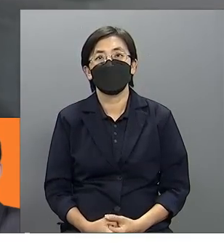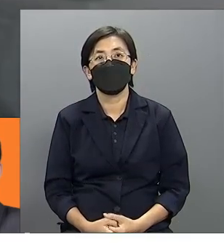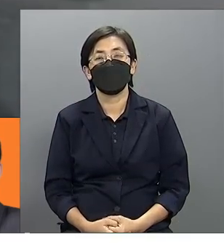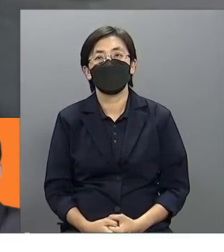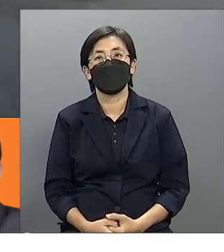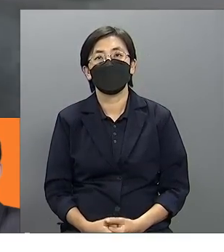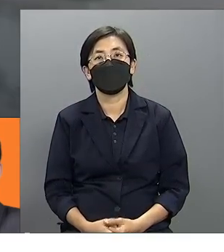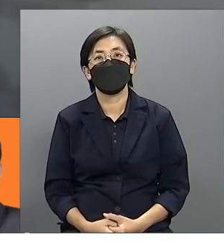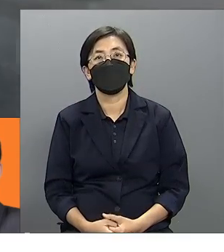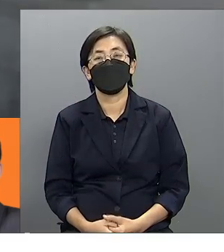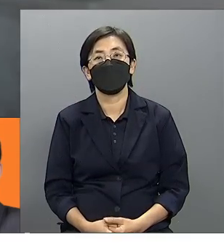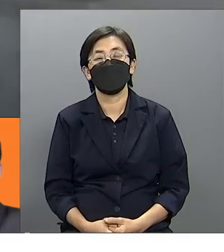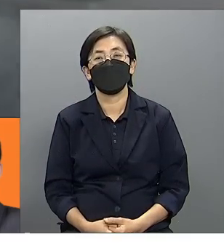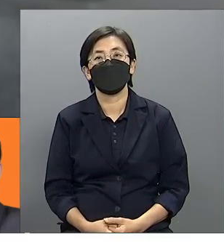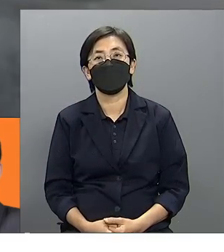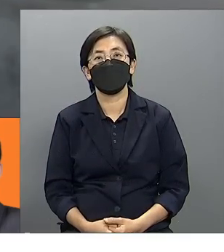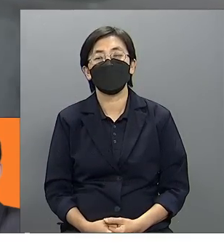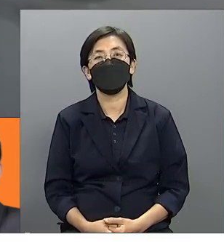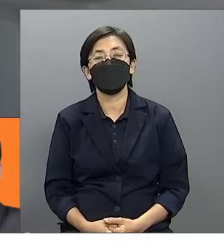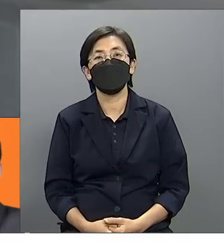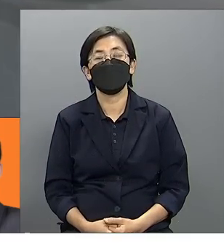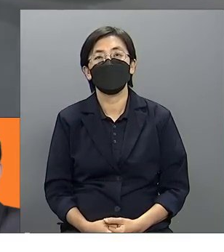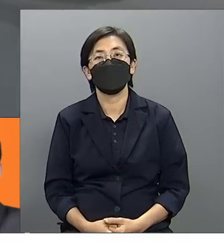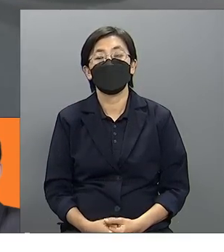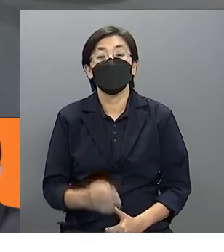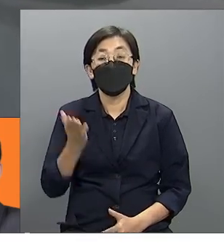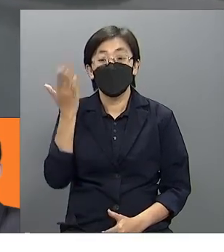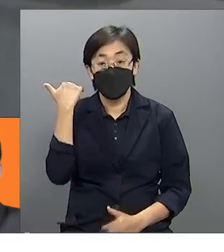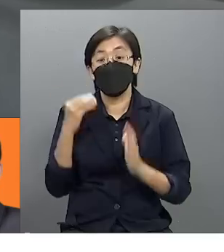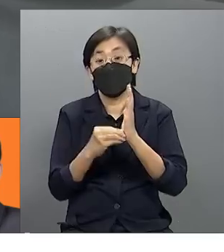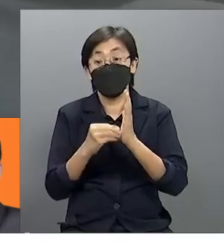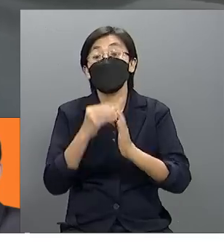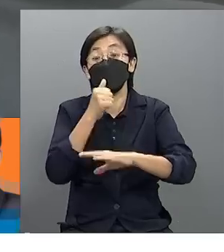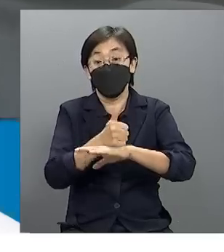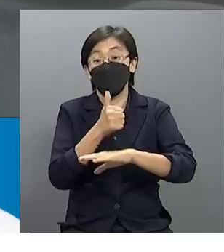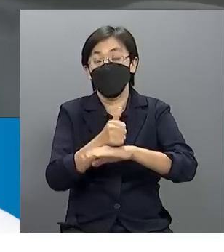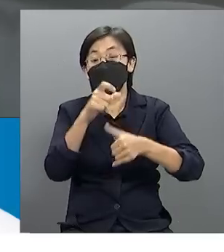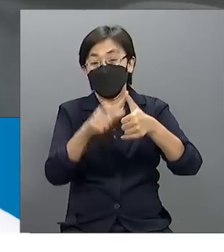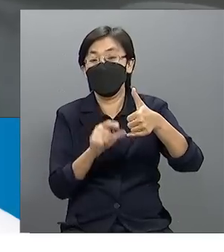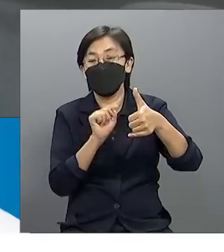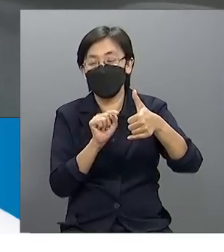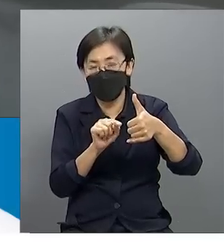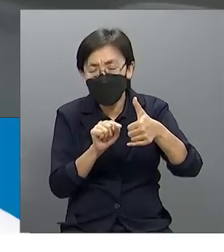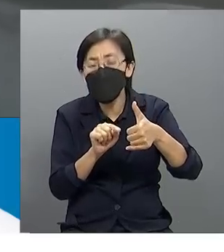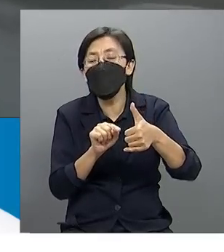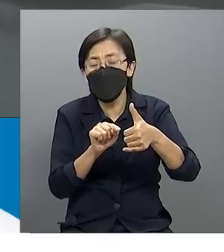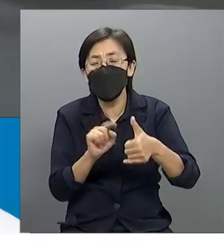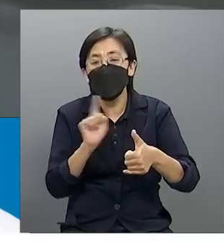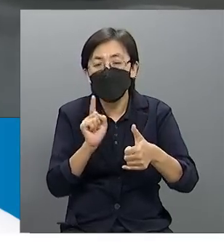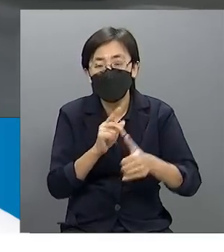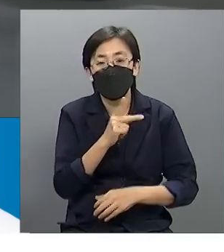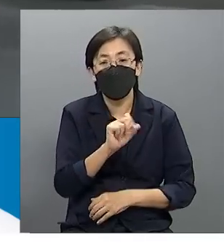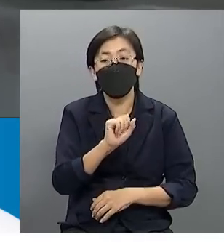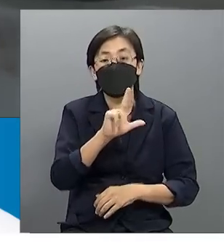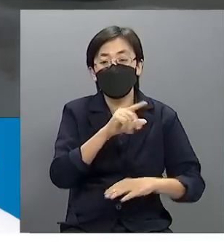คุณอัศวินขวัญเมืองนะครับอดีตผู้ว่ากรุงเทพมหานครที่มาจากการแต่งตั้งของคสช.วันนี้เขาลง